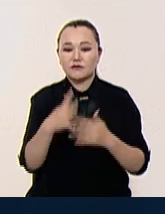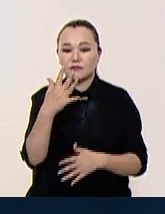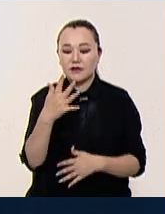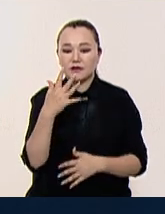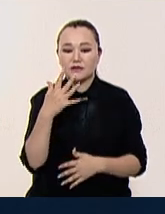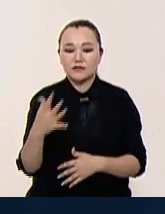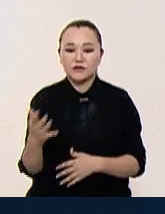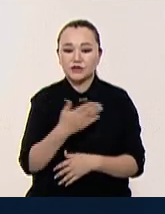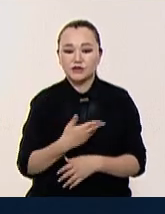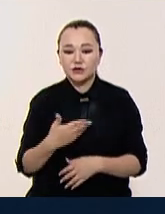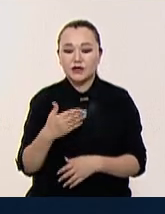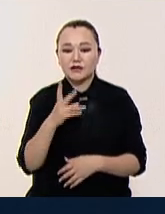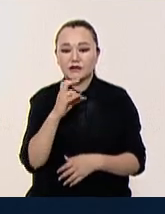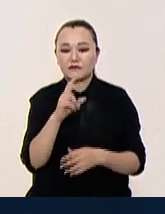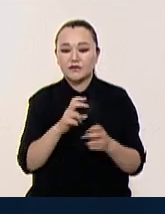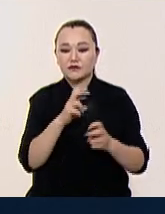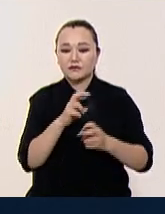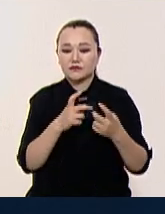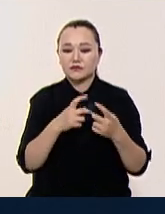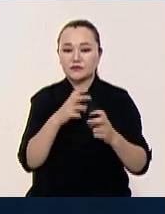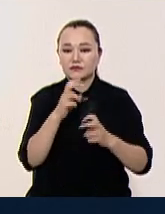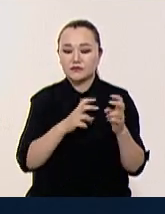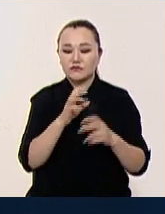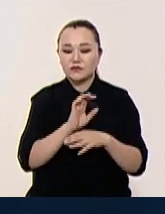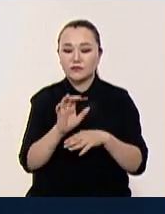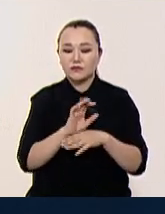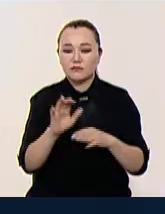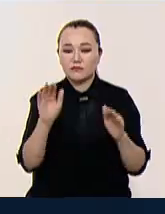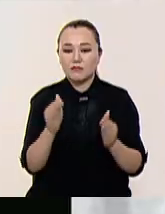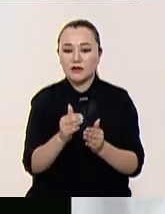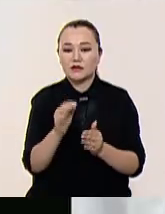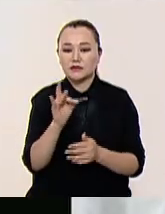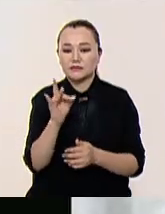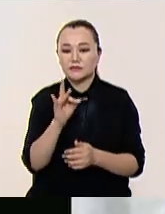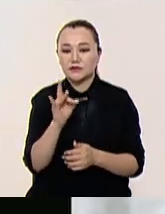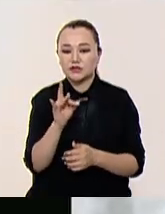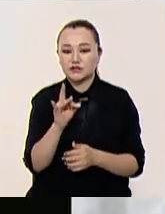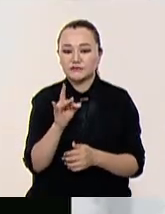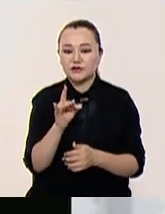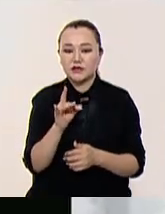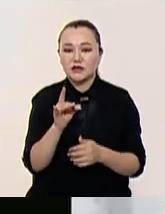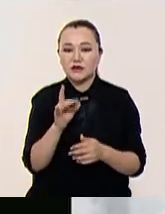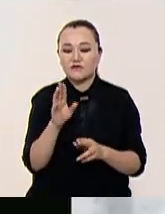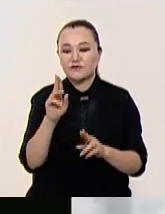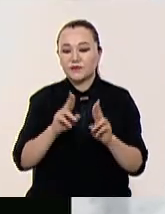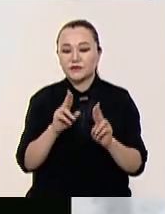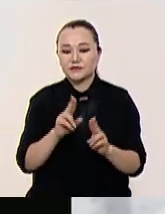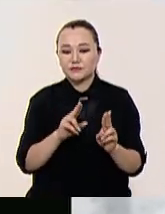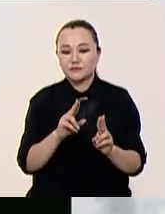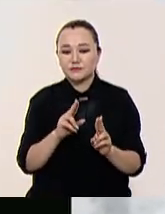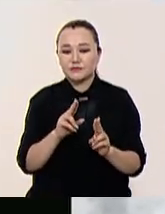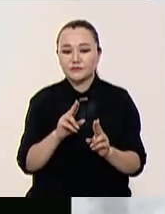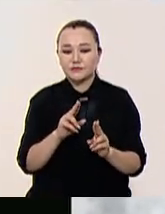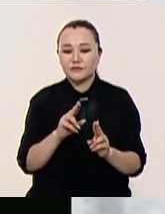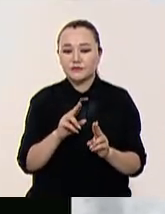АИ-95 наши нефтеперерабатывающие заводы выпускают в малом количестве. И, в принципе,